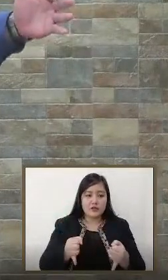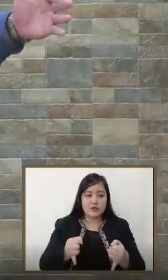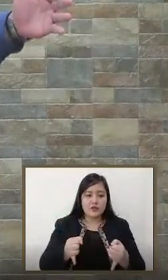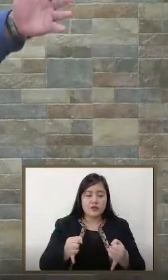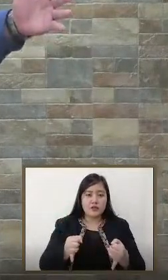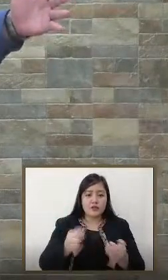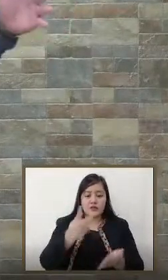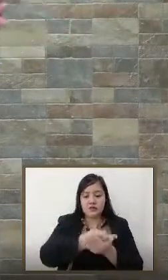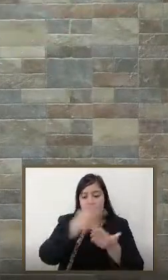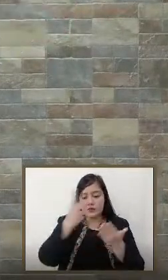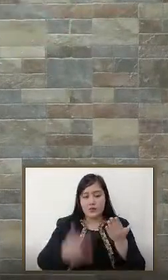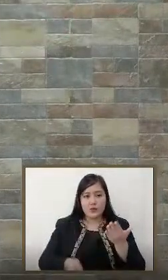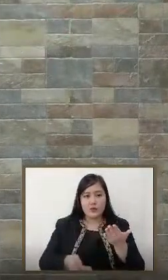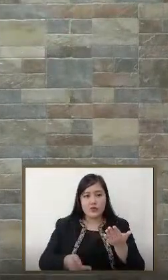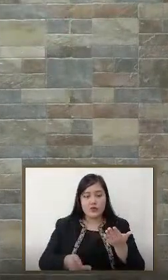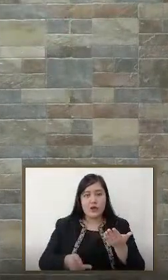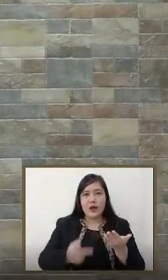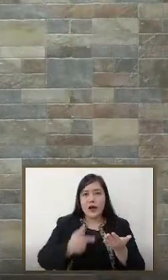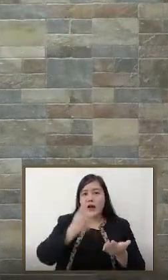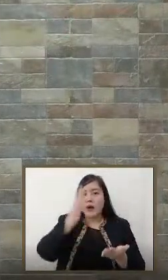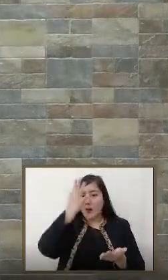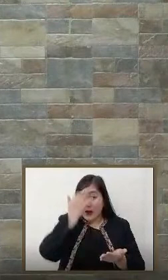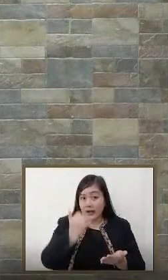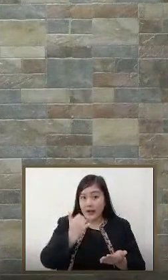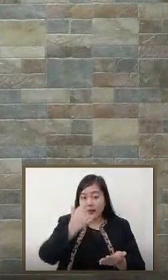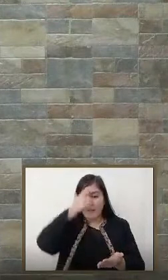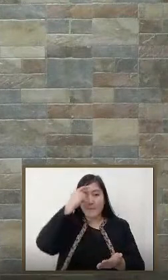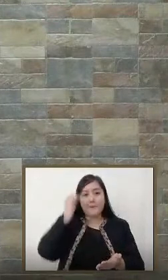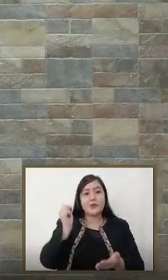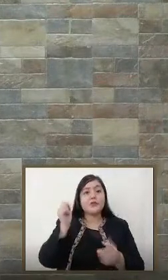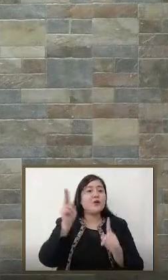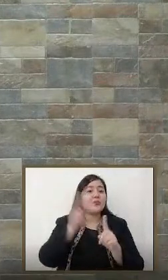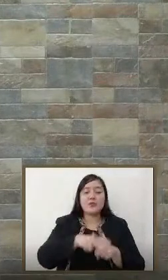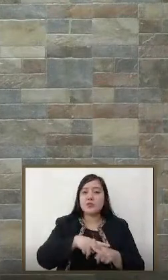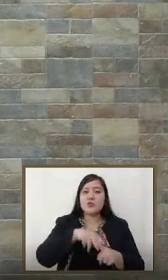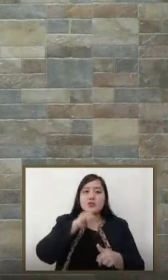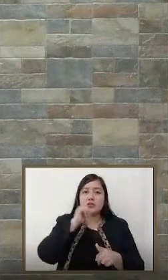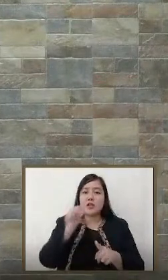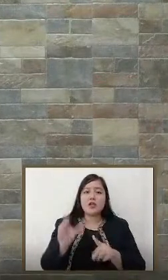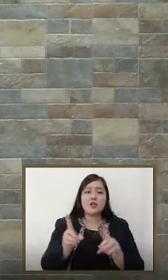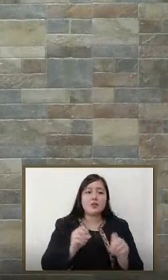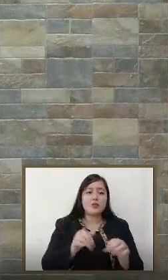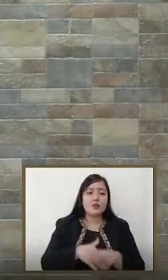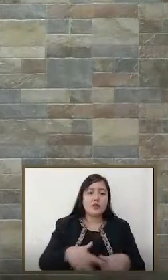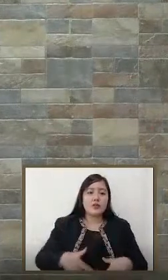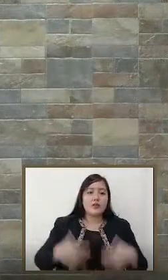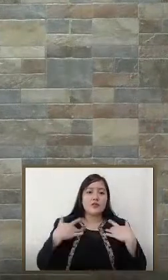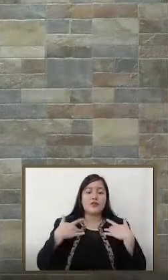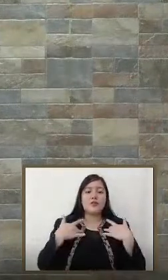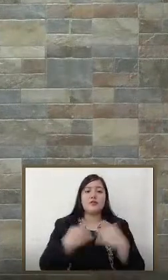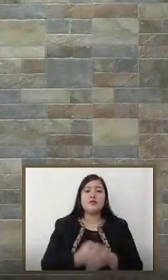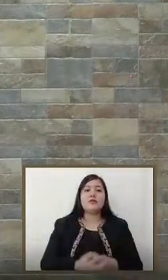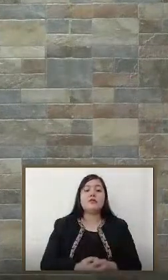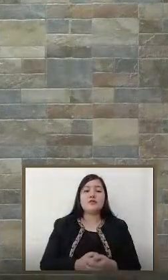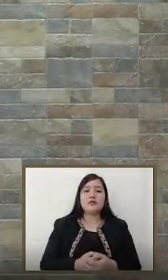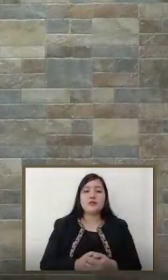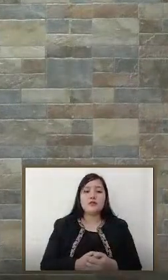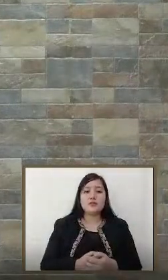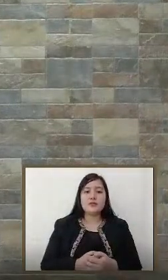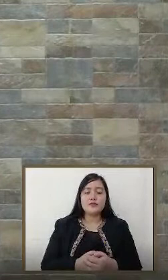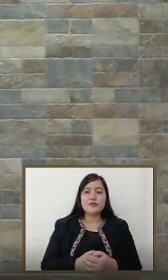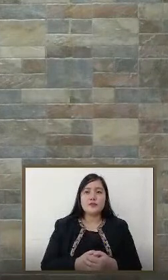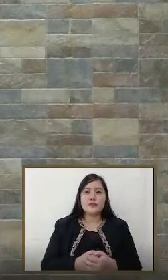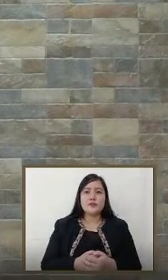hulog because yung application ay hindi na po nagagawa. Sagad na eh. Sagad na.